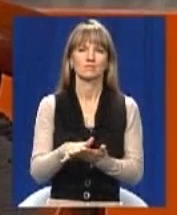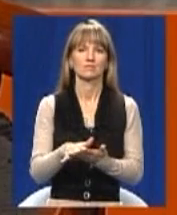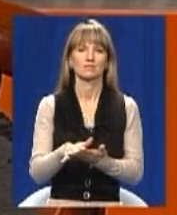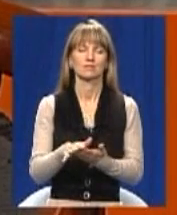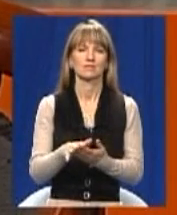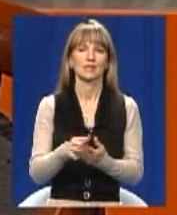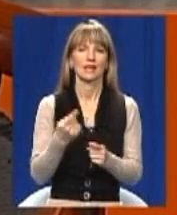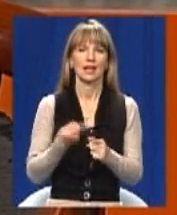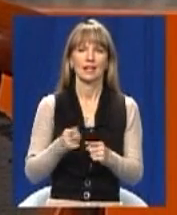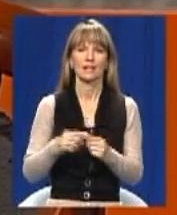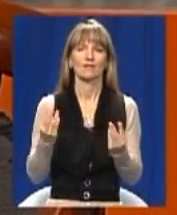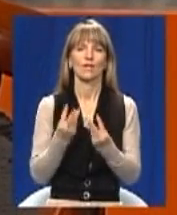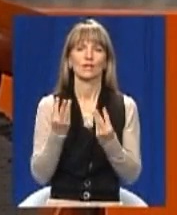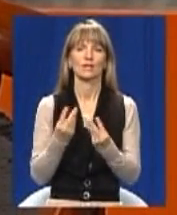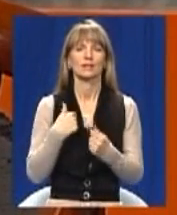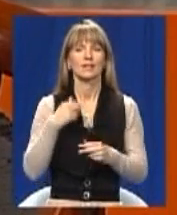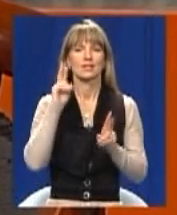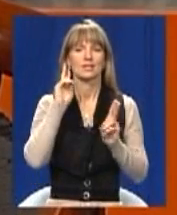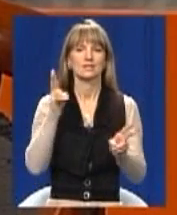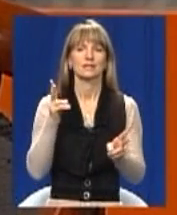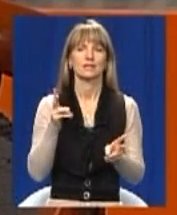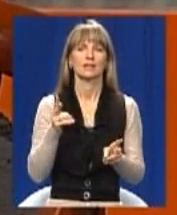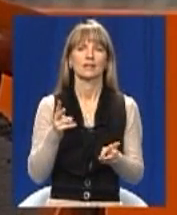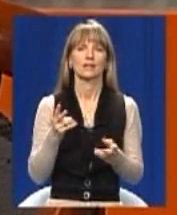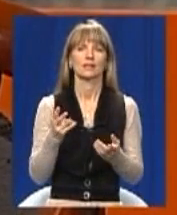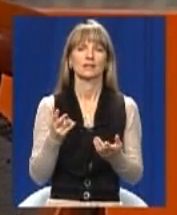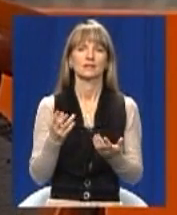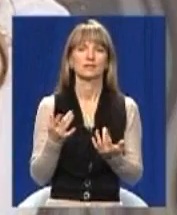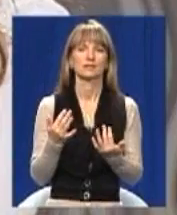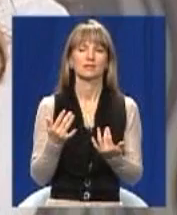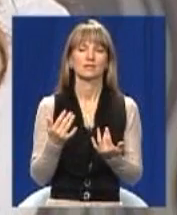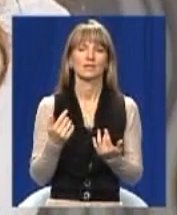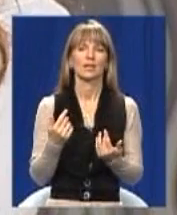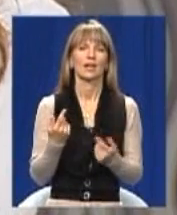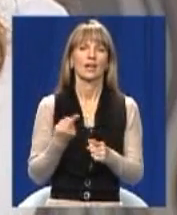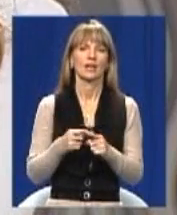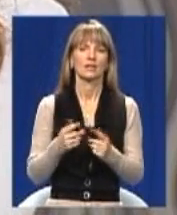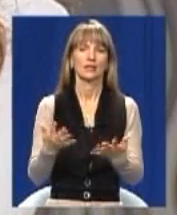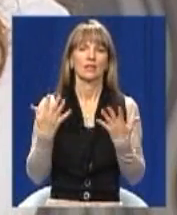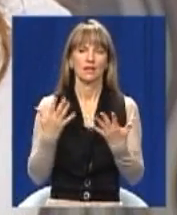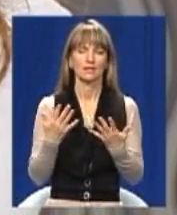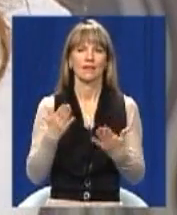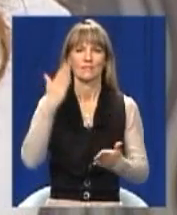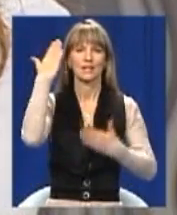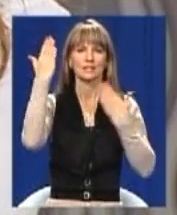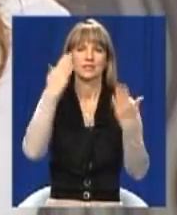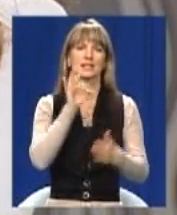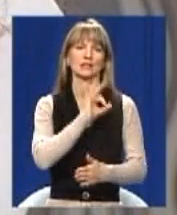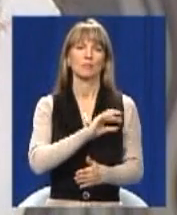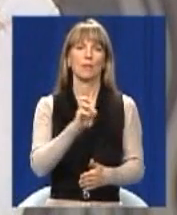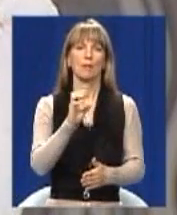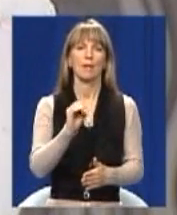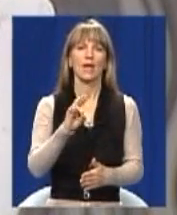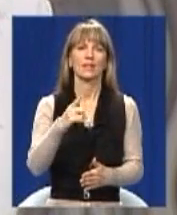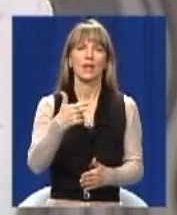бенгальських вогників? Не знаю, скільки гостей прийде. Це дуже таки яскрава потіха використовувати бенгальські вогники,